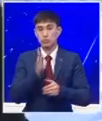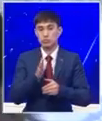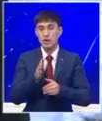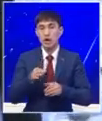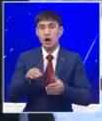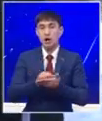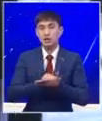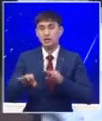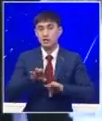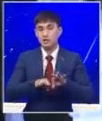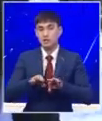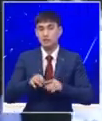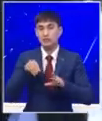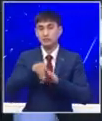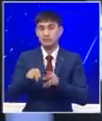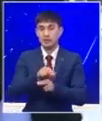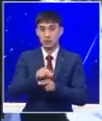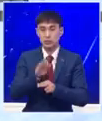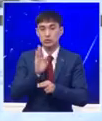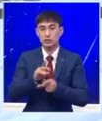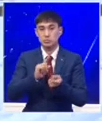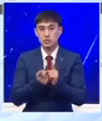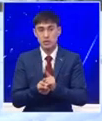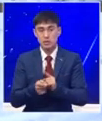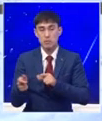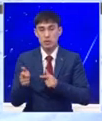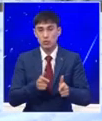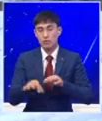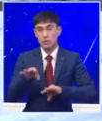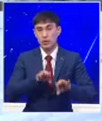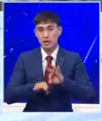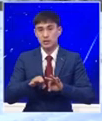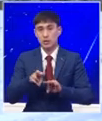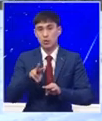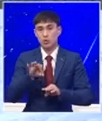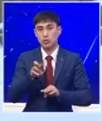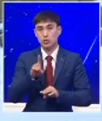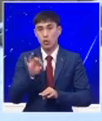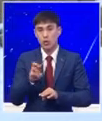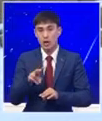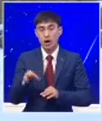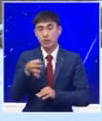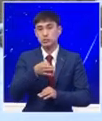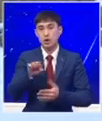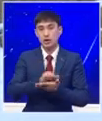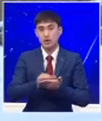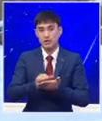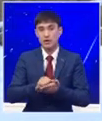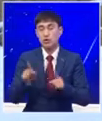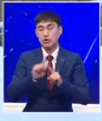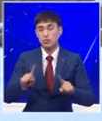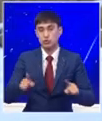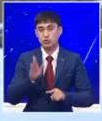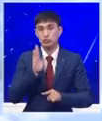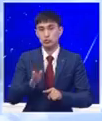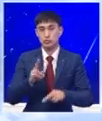что архитекторы внесли значительные корректировки и изменения в подготовке проектов Конгресс-холла, областного архива и краеведческого